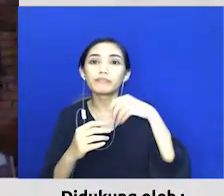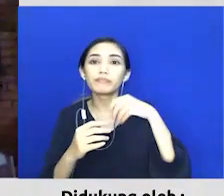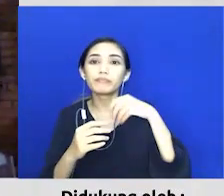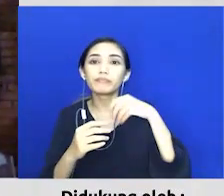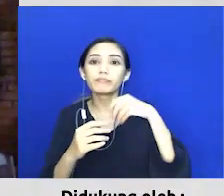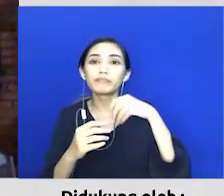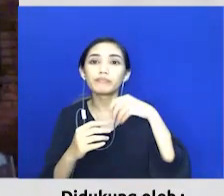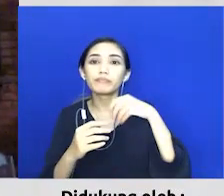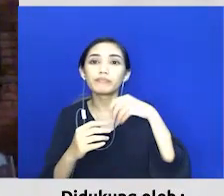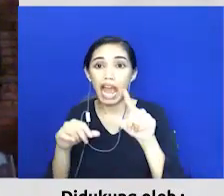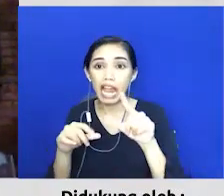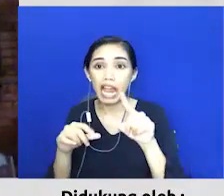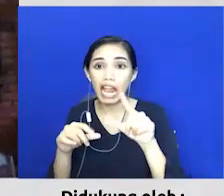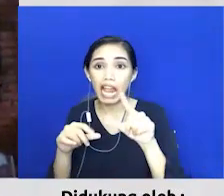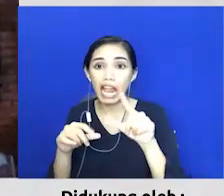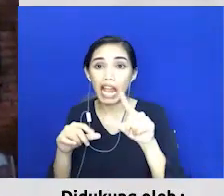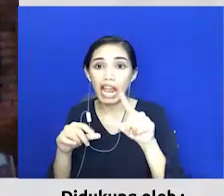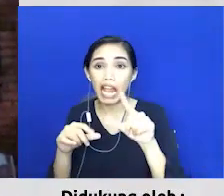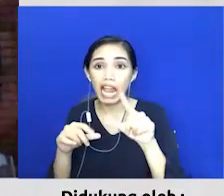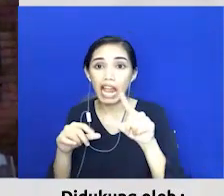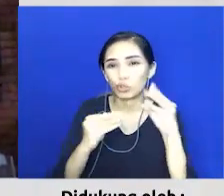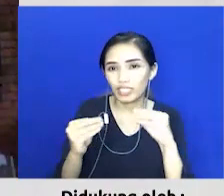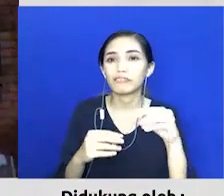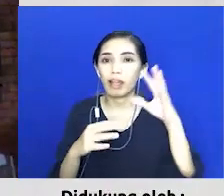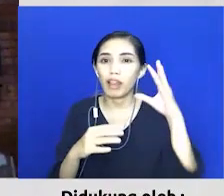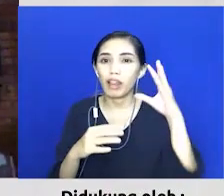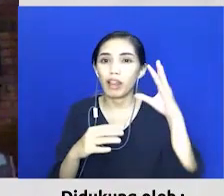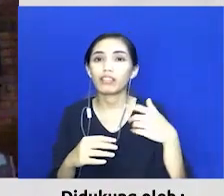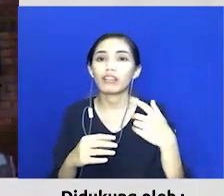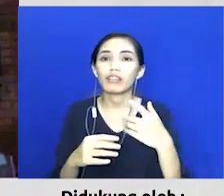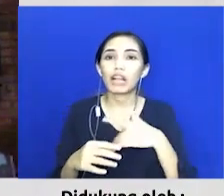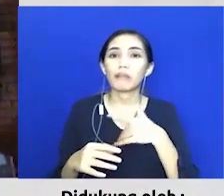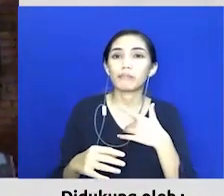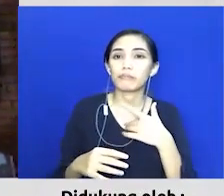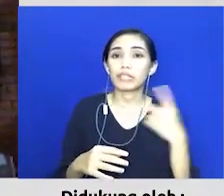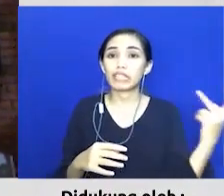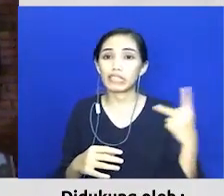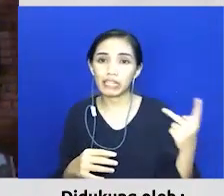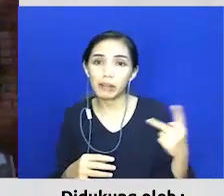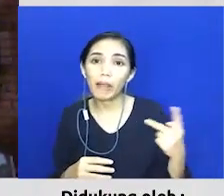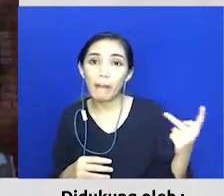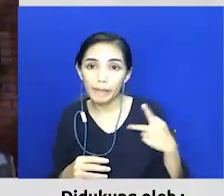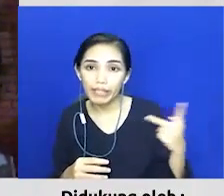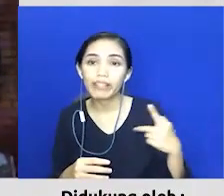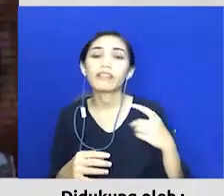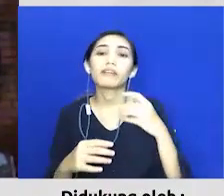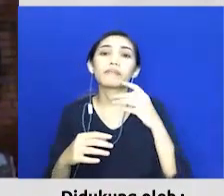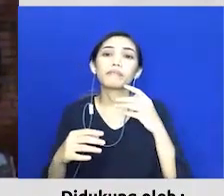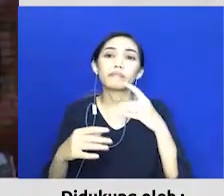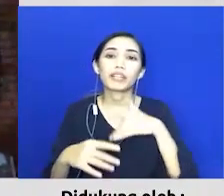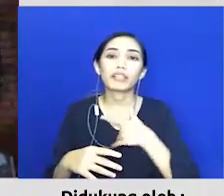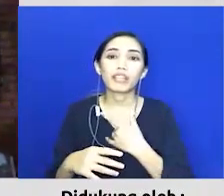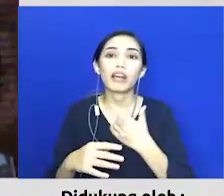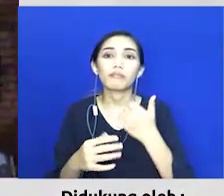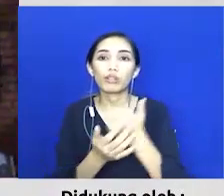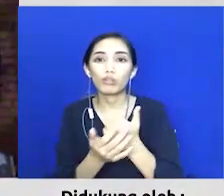gitu, Pak Alwi. Kenapa kita bicara malam ini? Kenapa kita merasa, kami merasa